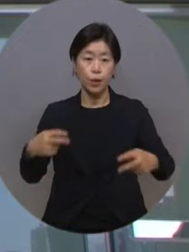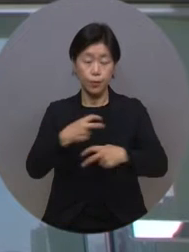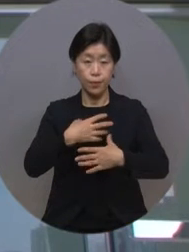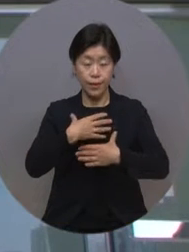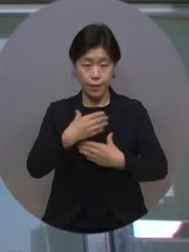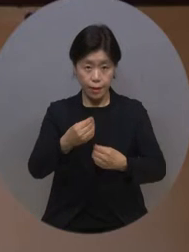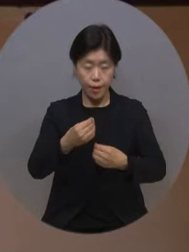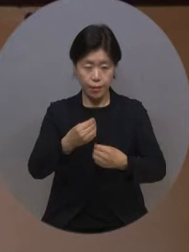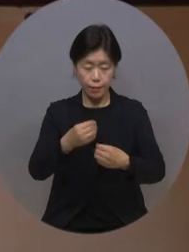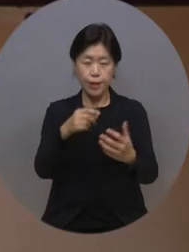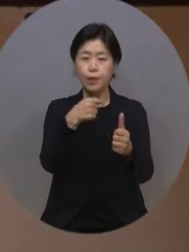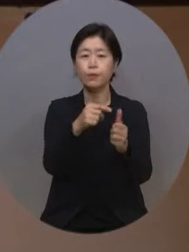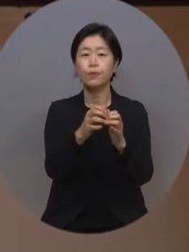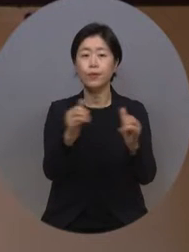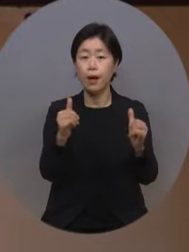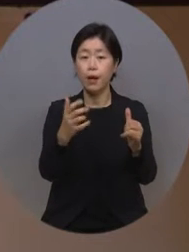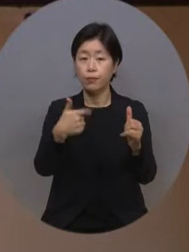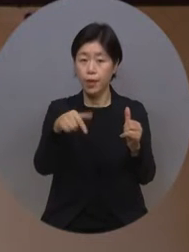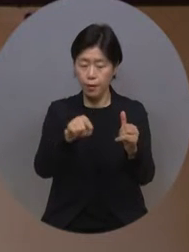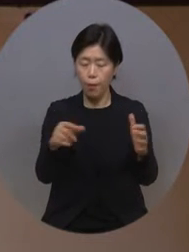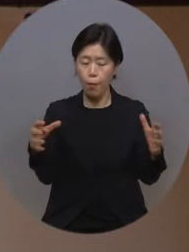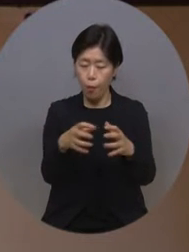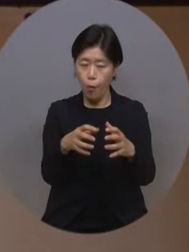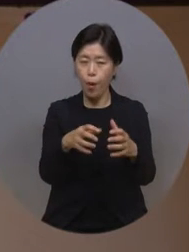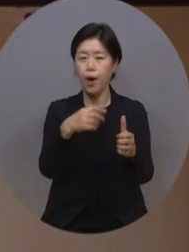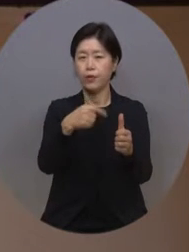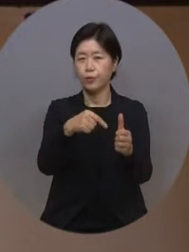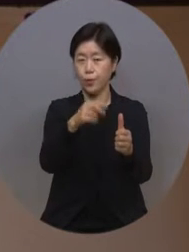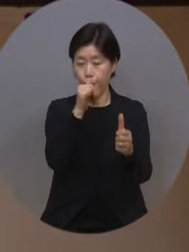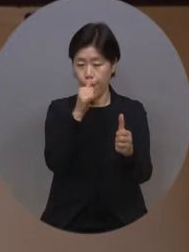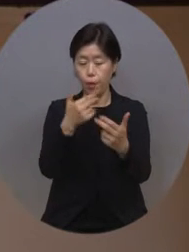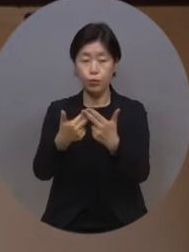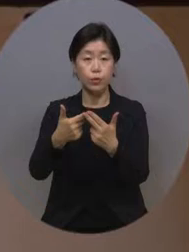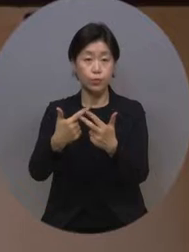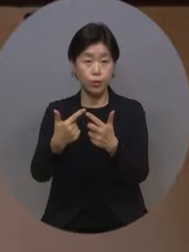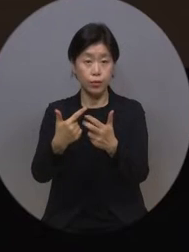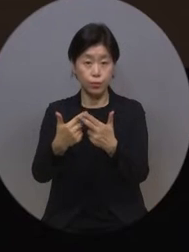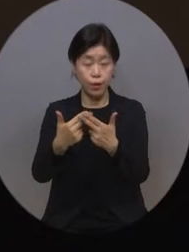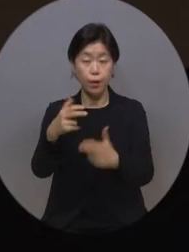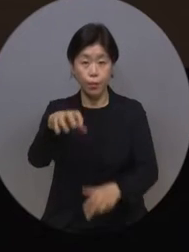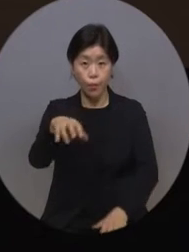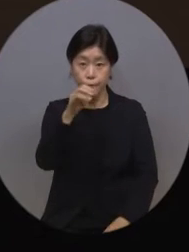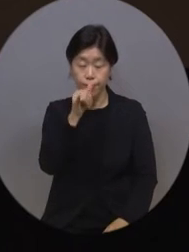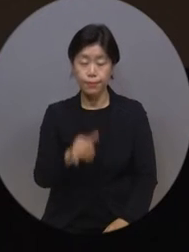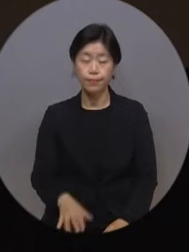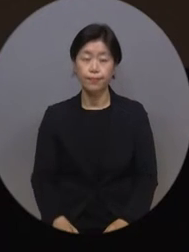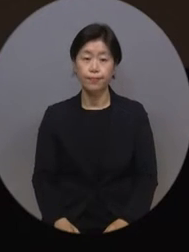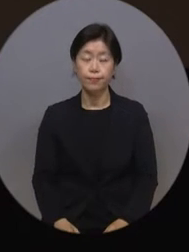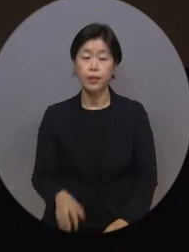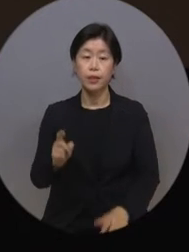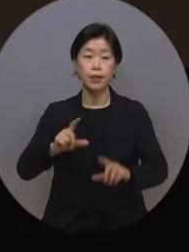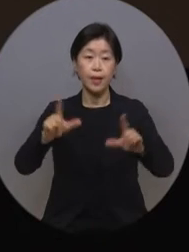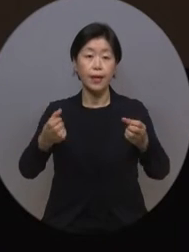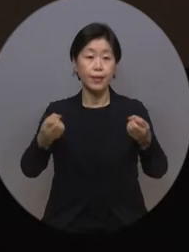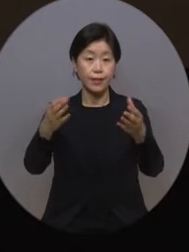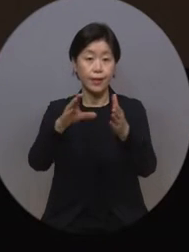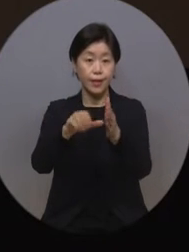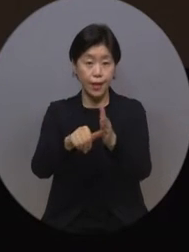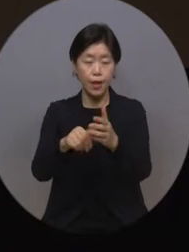교통안전지도자 안전교육이 지난 8일 부산시 학생교육문화회관에서 열렸습니다. 이날